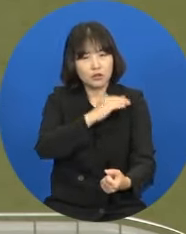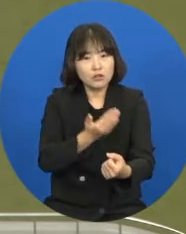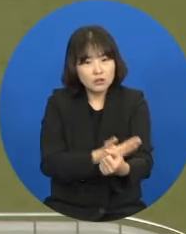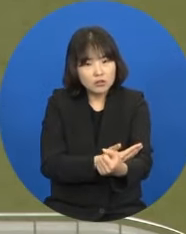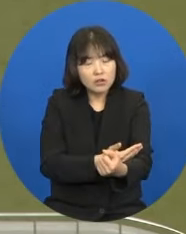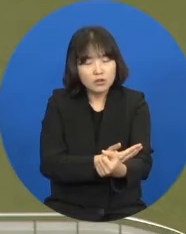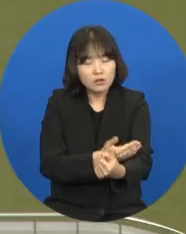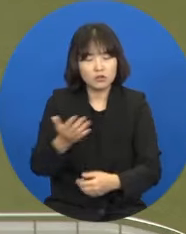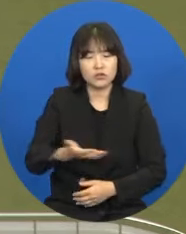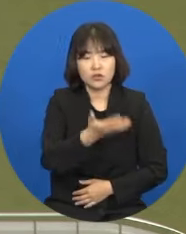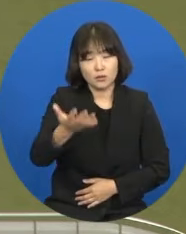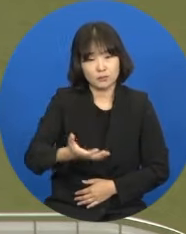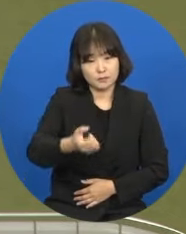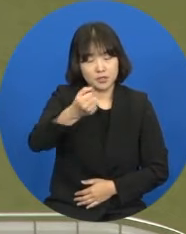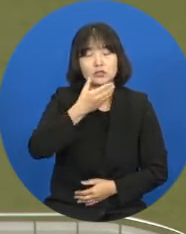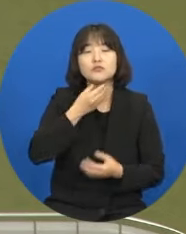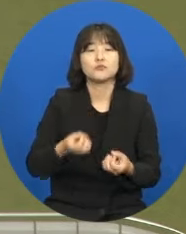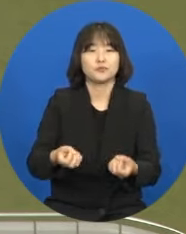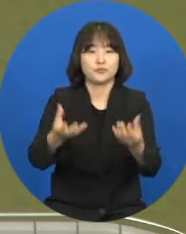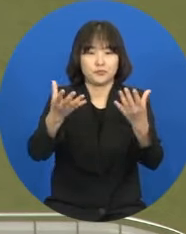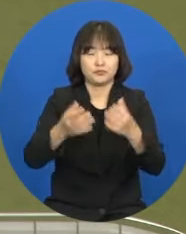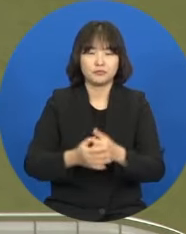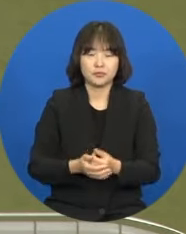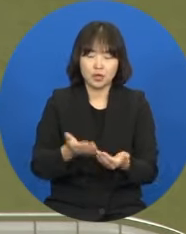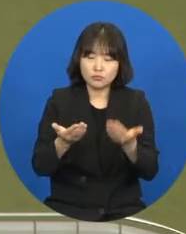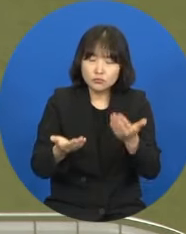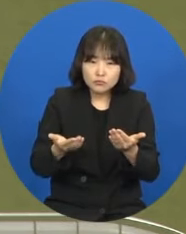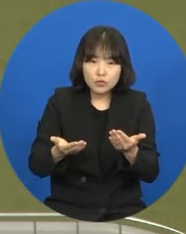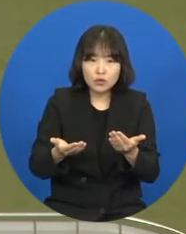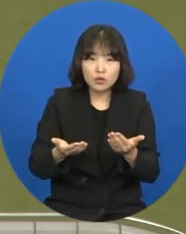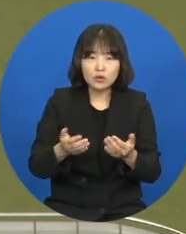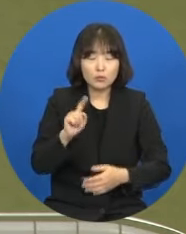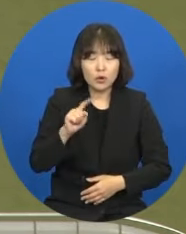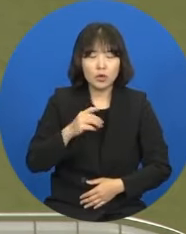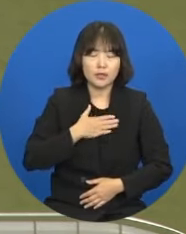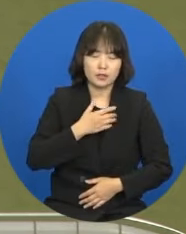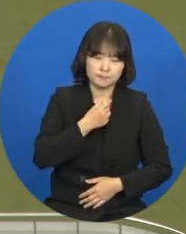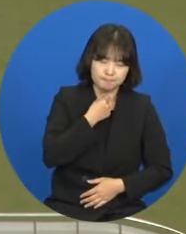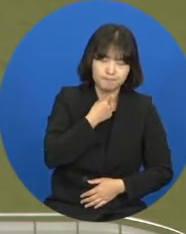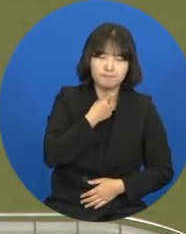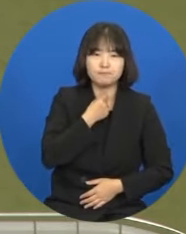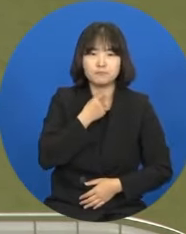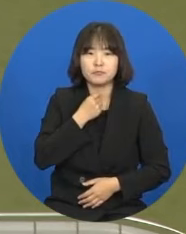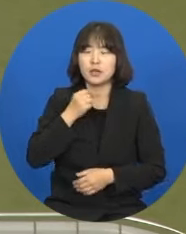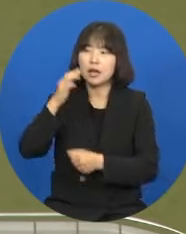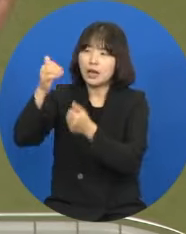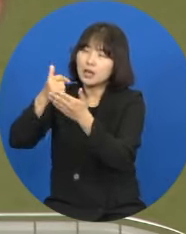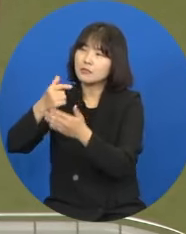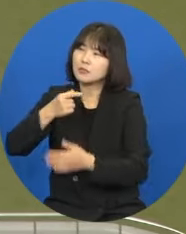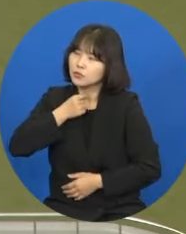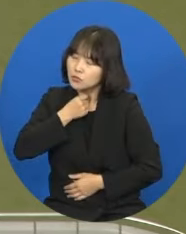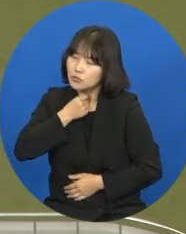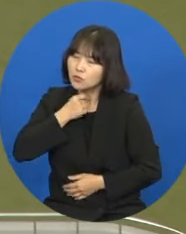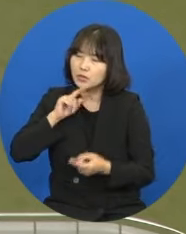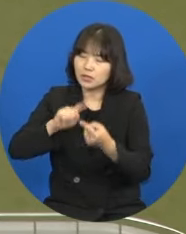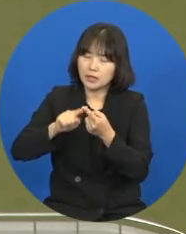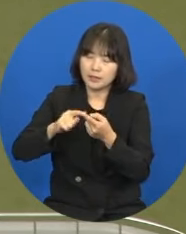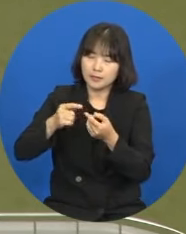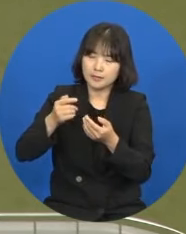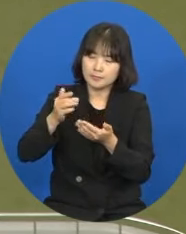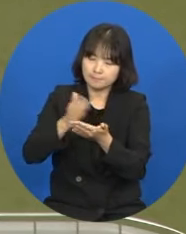여러분들에게 있게 되기를 축복합니다 분이란 나의 소원과 갈망과 하나님의 소원과 갈망을